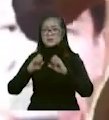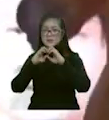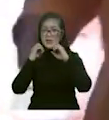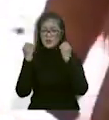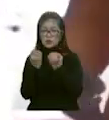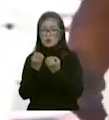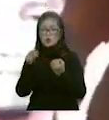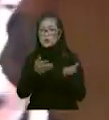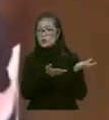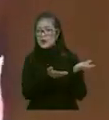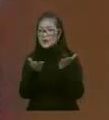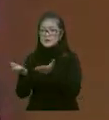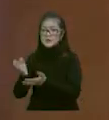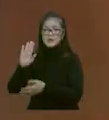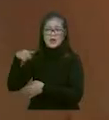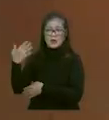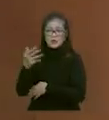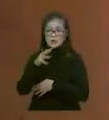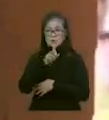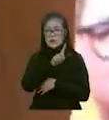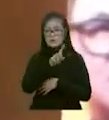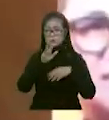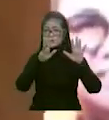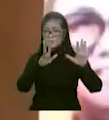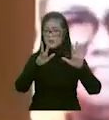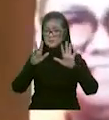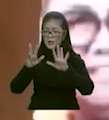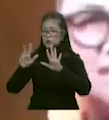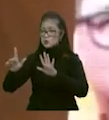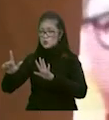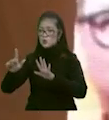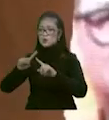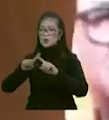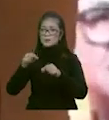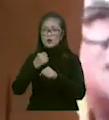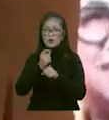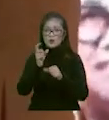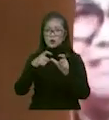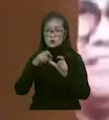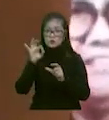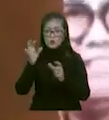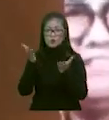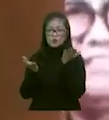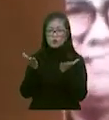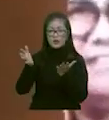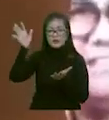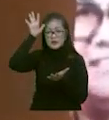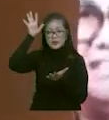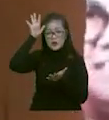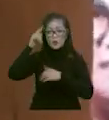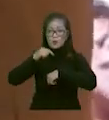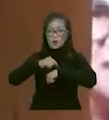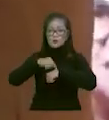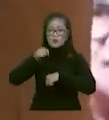pengurus Kosgoro 1957. Ridwan Kamil sendiri tidak menampik akan melabuhkan dirinya ke Partai Golkar, namun dirinya masih membutuhkan waktu